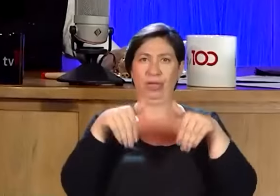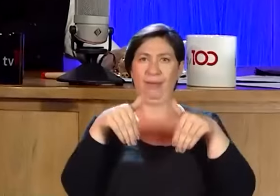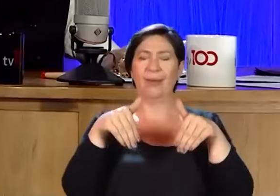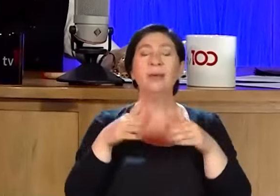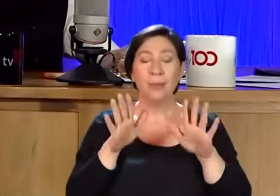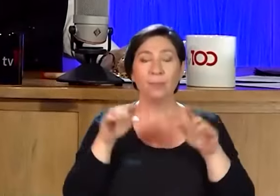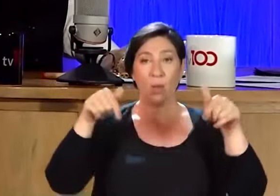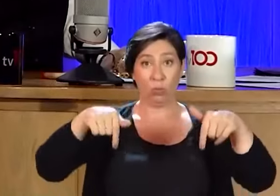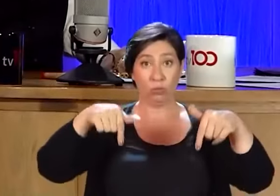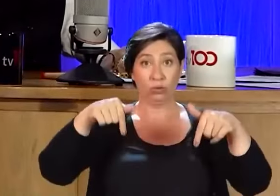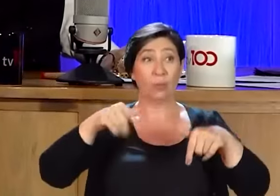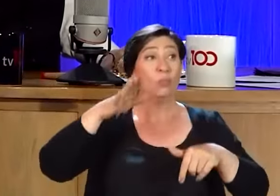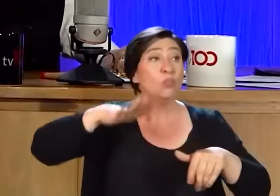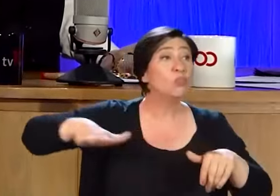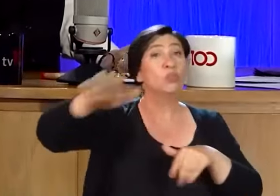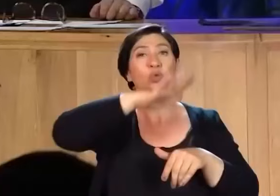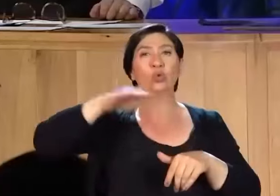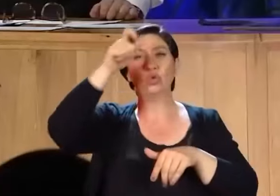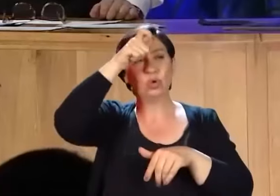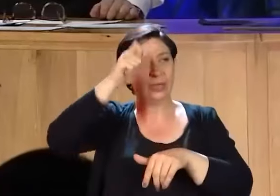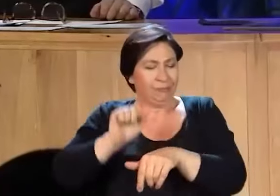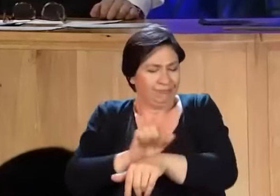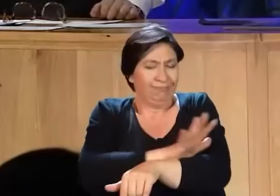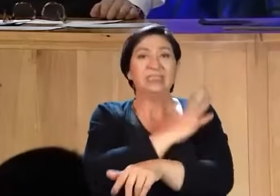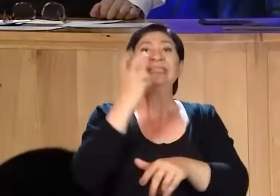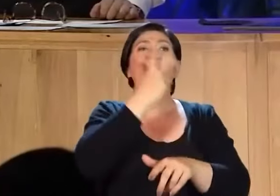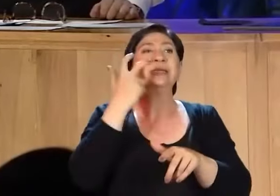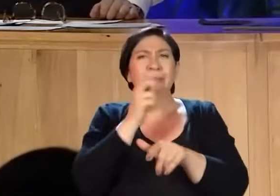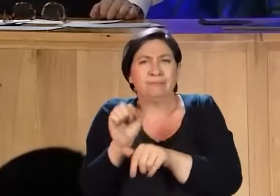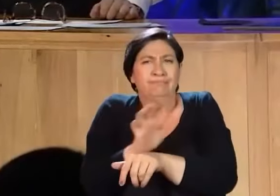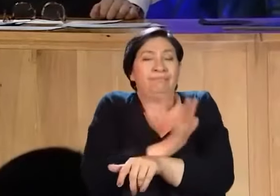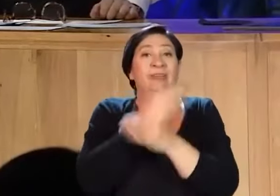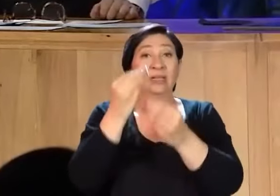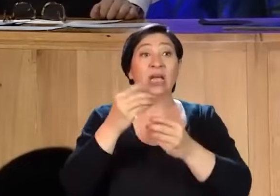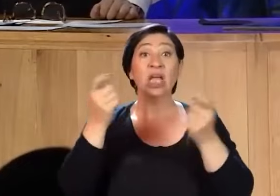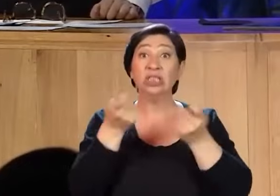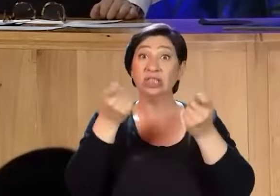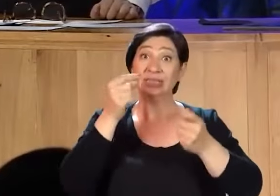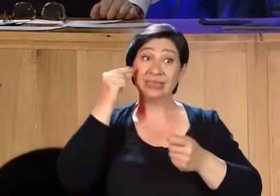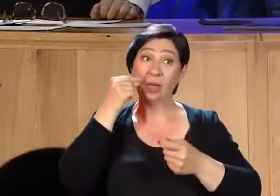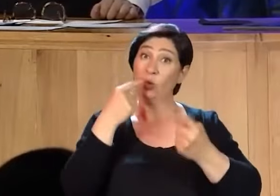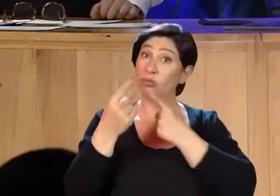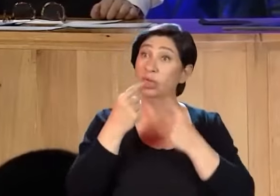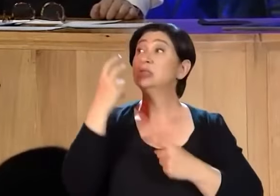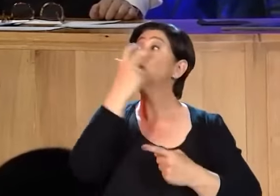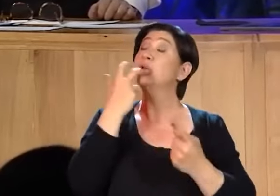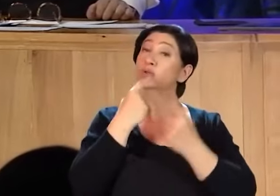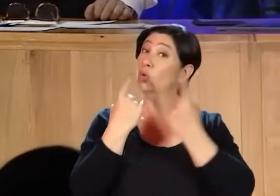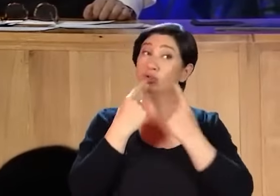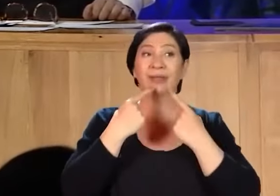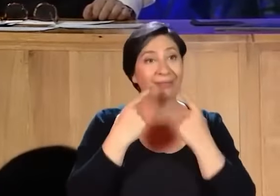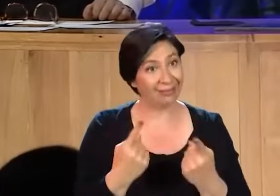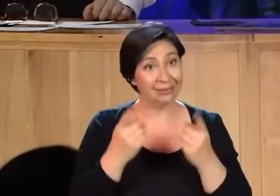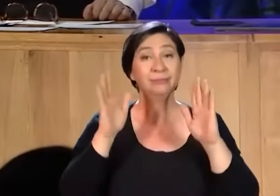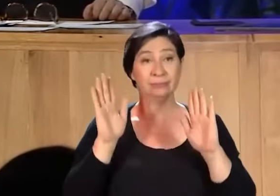Burada bütün Türkiye'yi etkilediniz, sanatçıları etkilediniz. Siz iş insanları da konuşacak, sanatçılar da konuşacak dediniz.